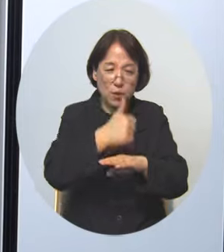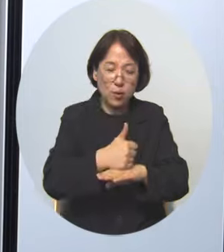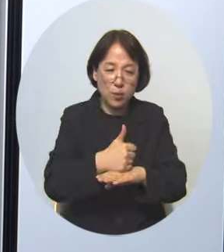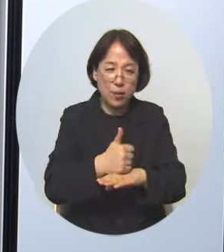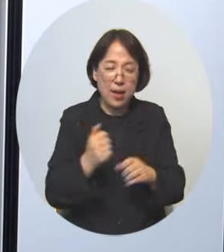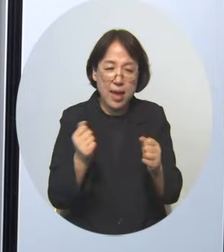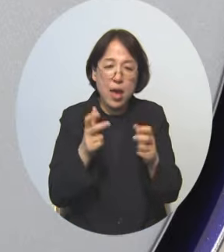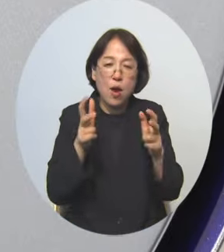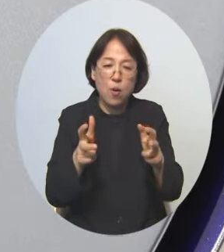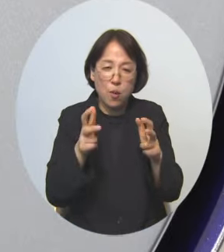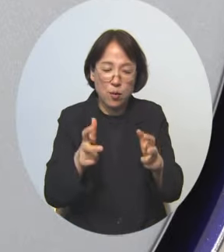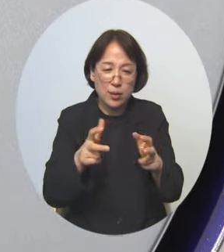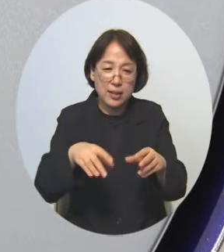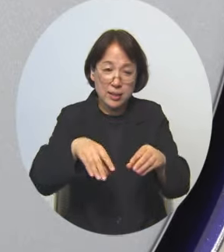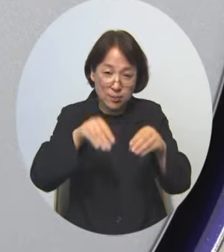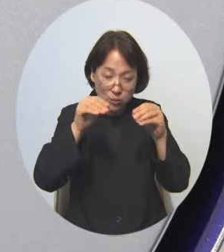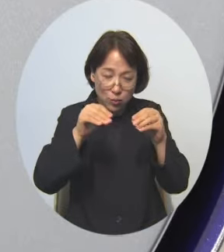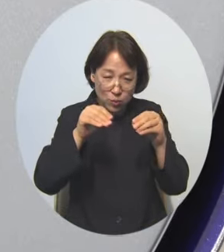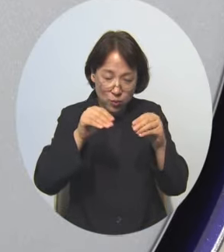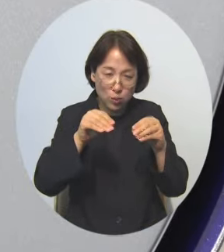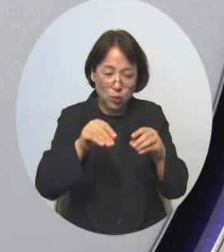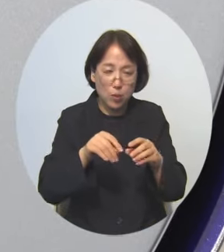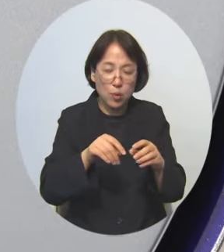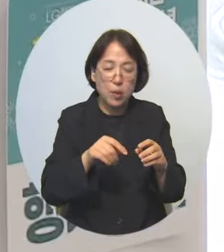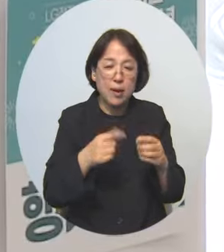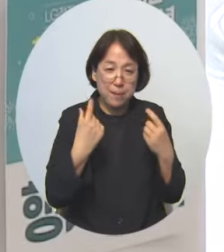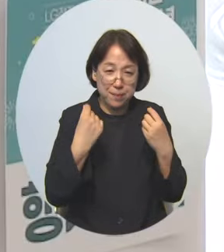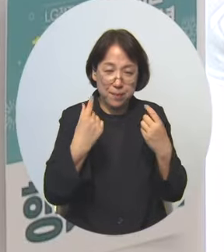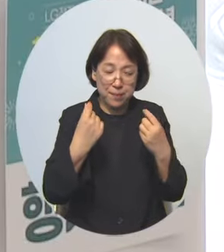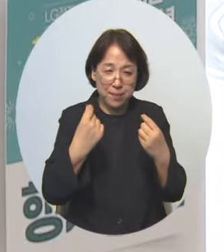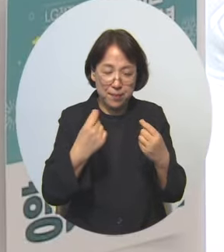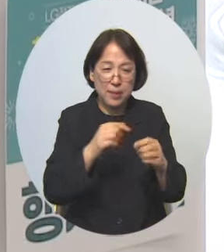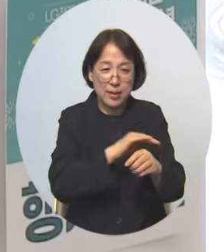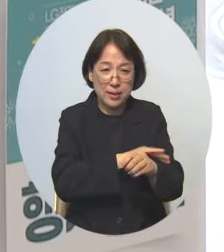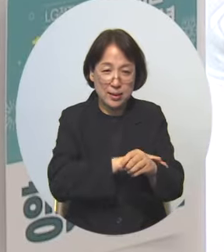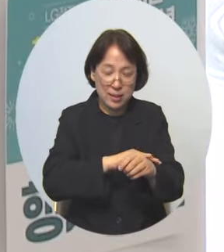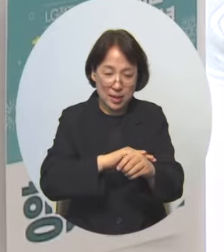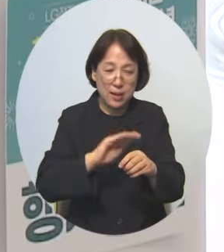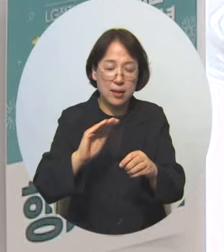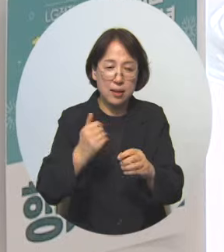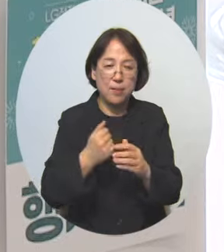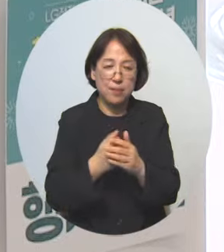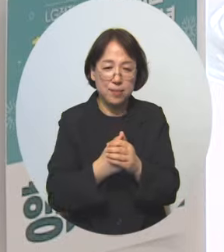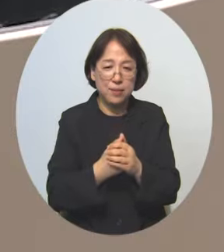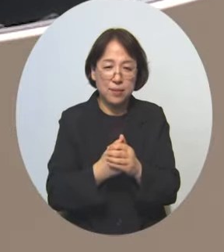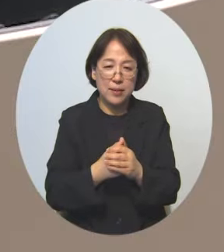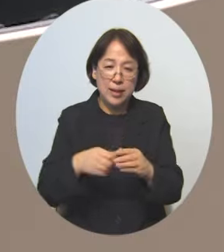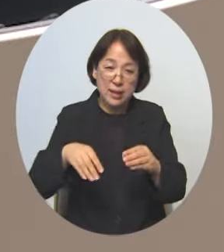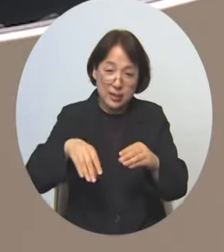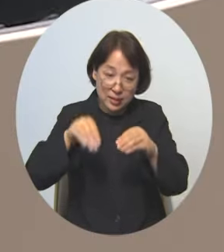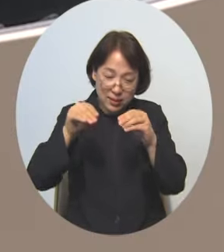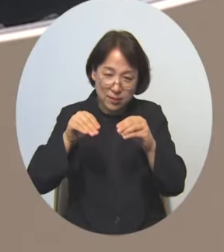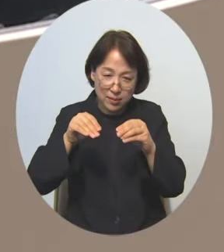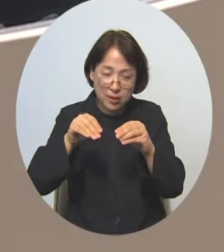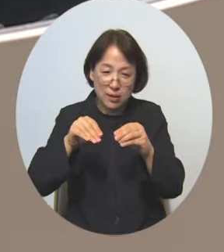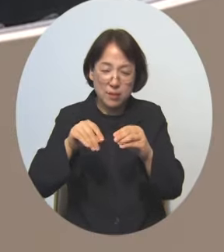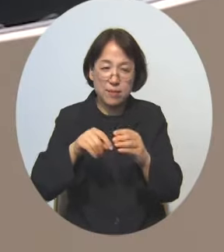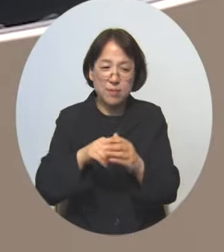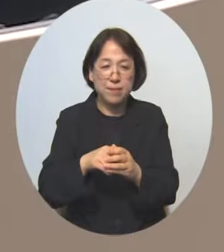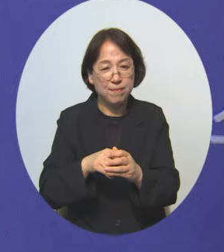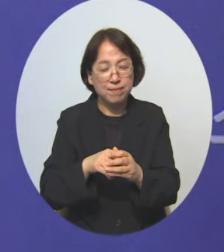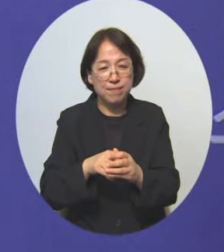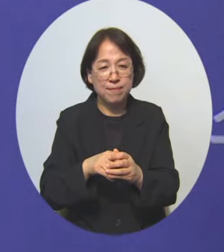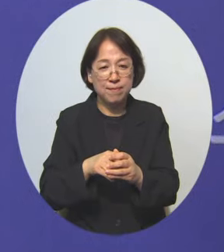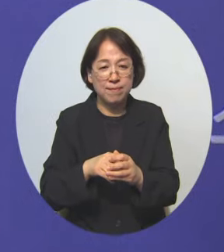제습 모드는 일정 습도가 유지되는 반면 제습기는 제품이 제거할 수 있는 가장 낮은 습도까지 낮추는 것으로